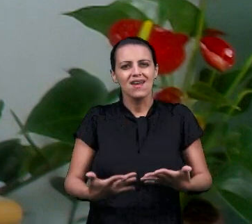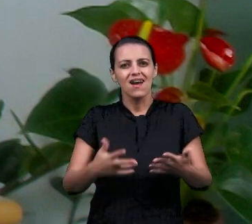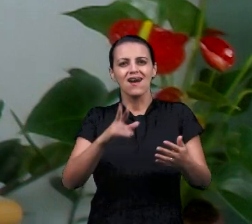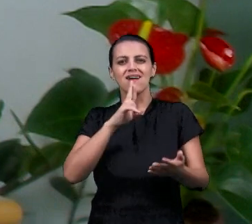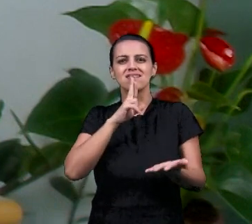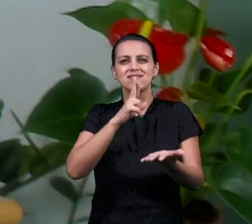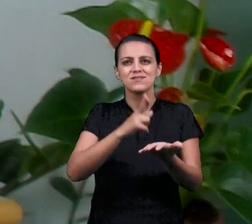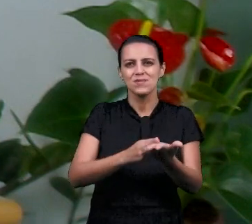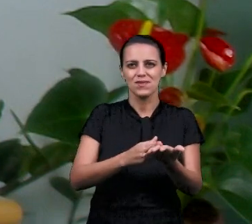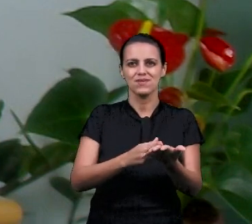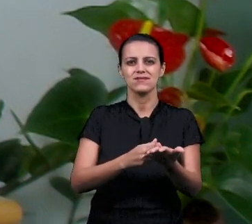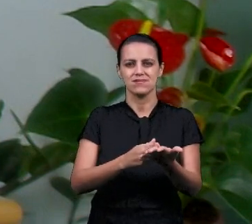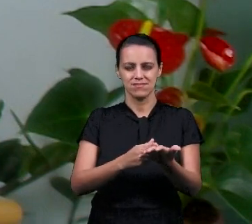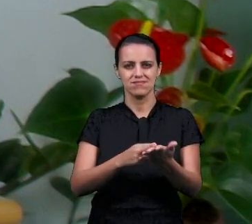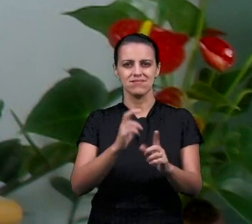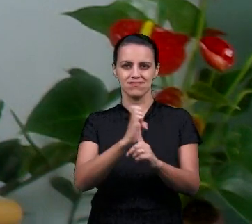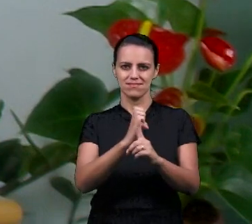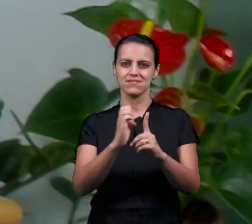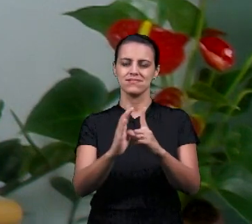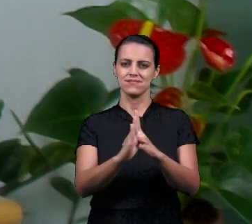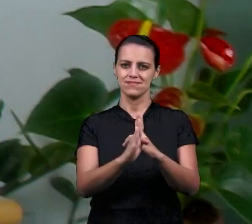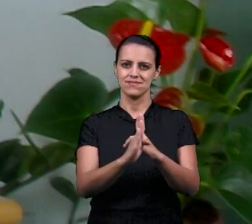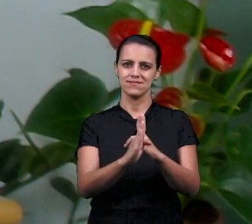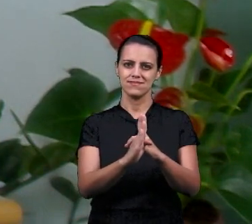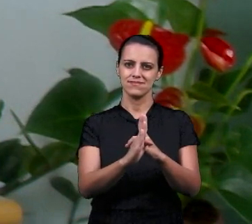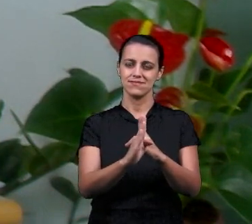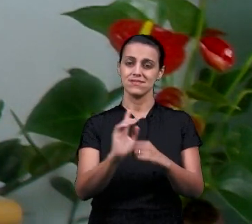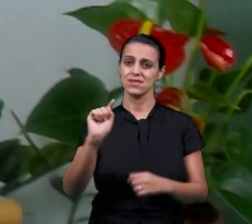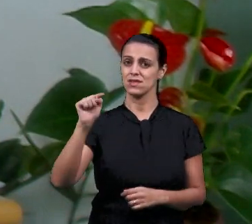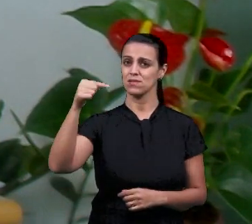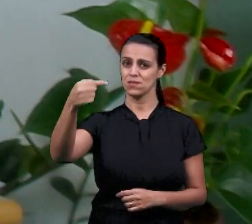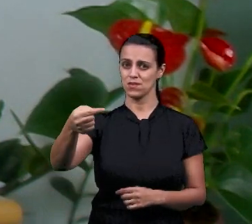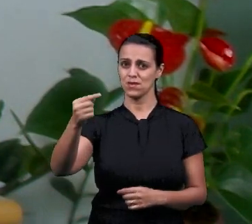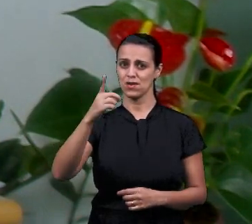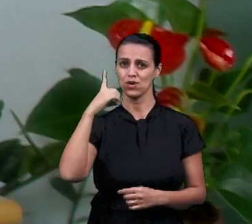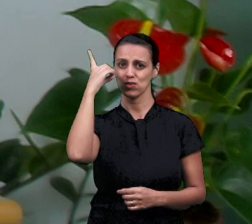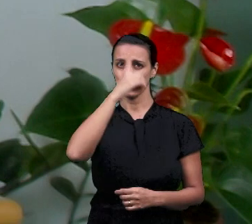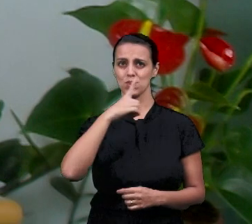réponses de l'école biblique dominicale. Et pour dimanche prochain,